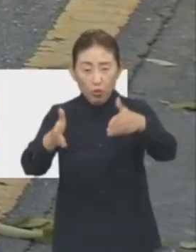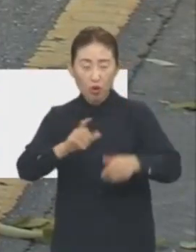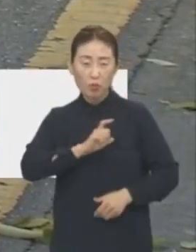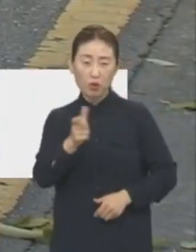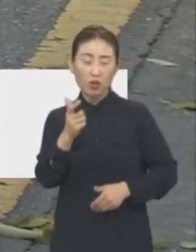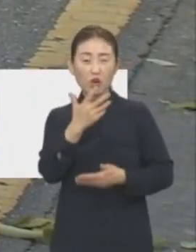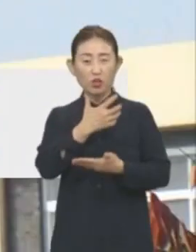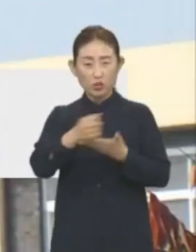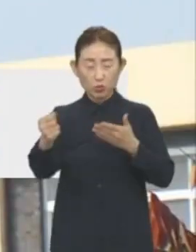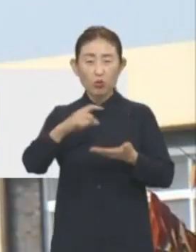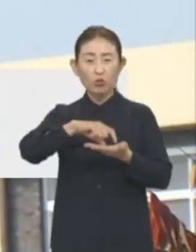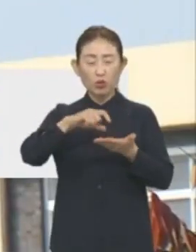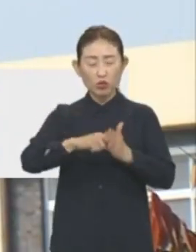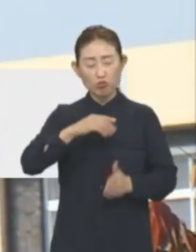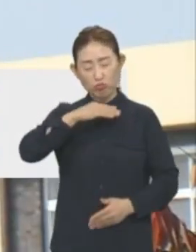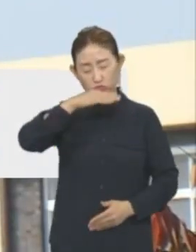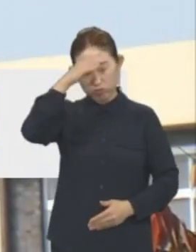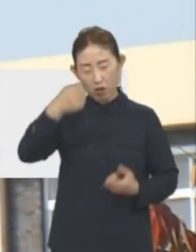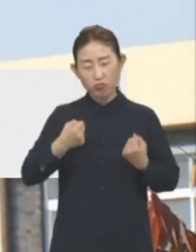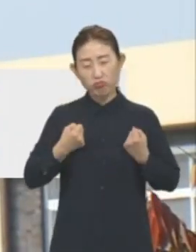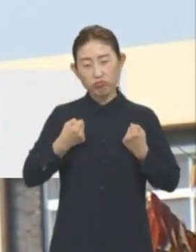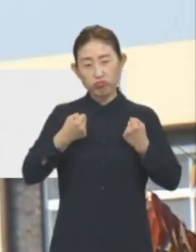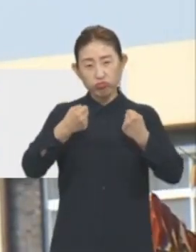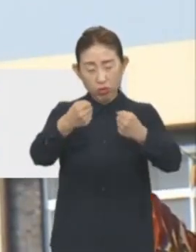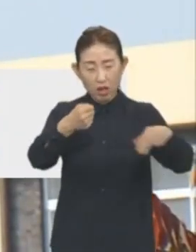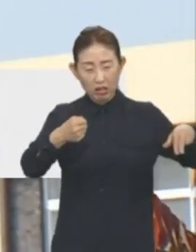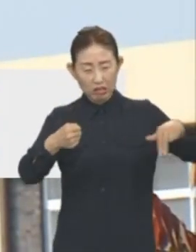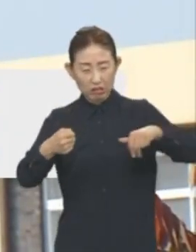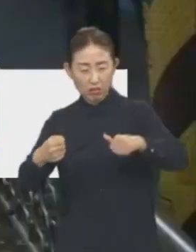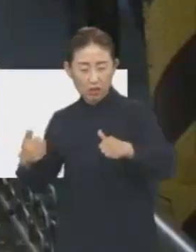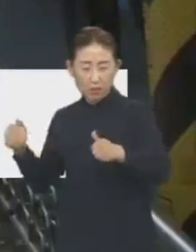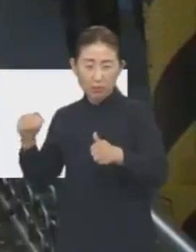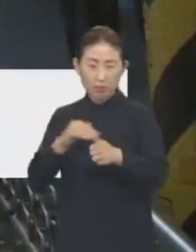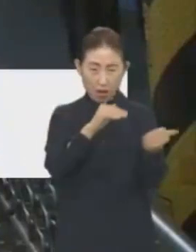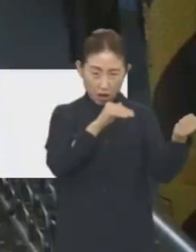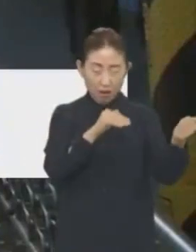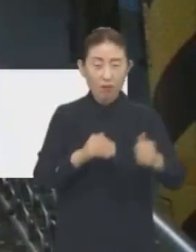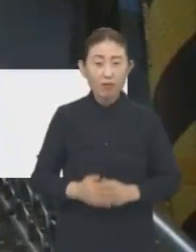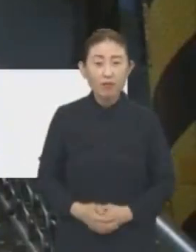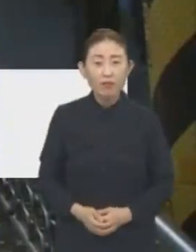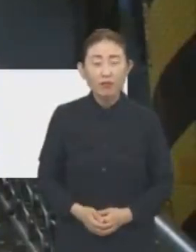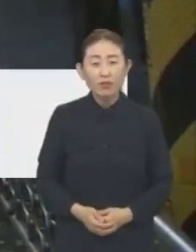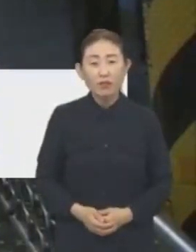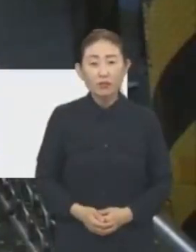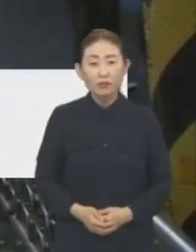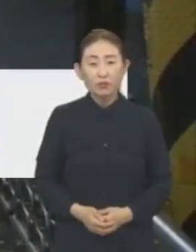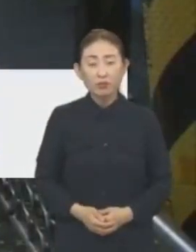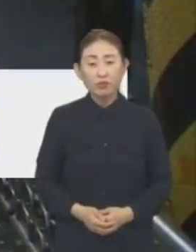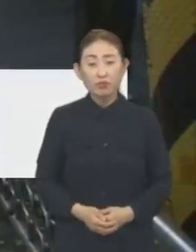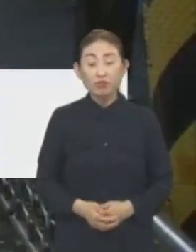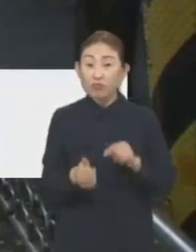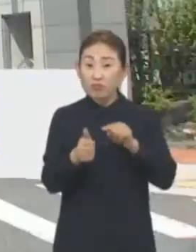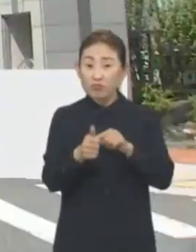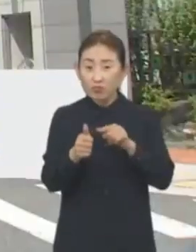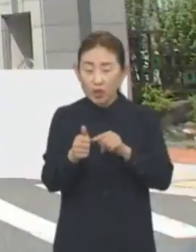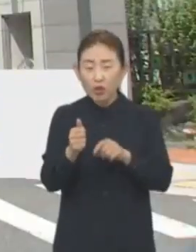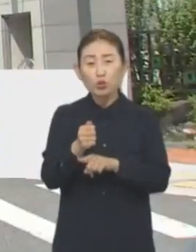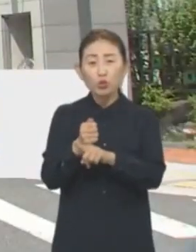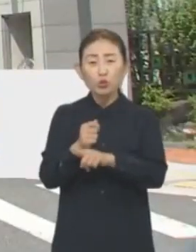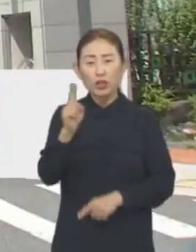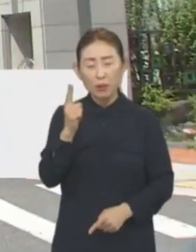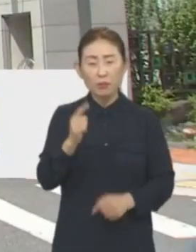면허 취소 수준에 만취 상태를 음주운전을 하다 60대 남성을 들이받아 숨지게 한 혐의를 받고 있습니다 경찰조사에서 a씨는